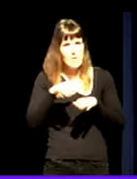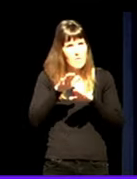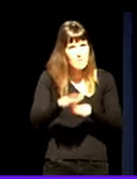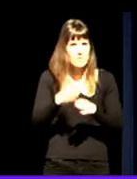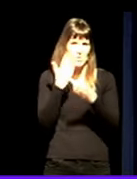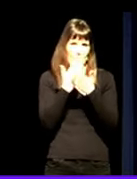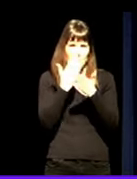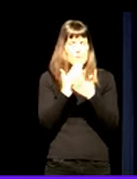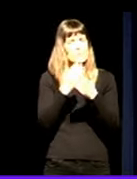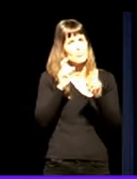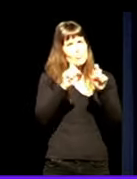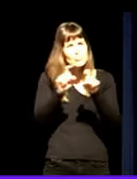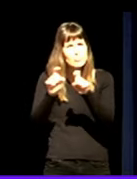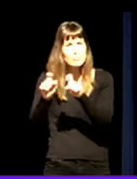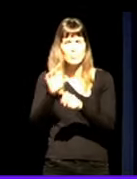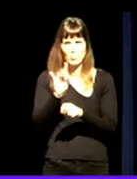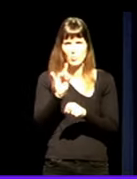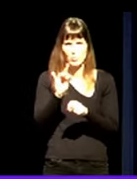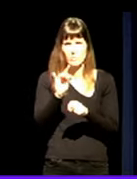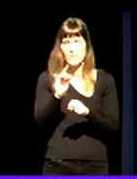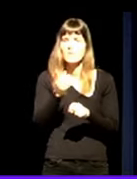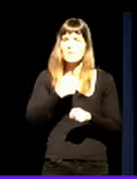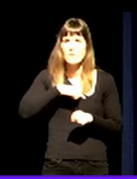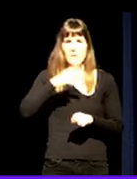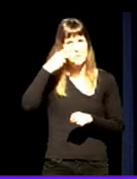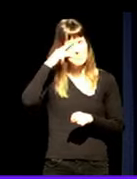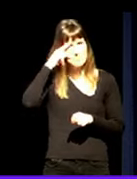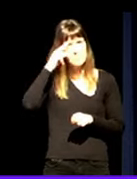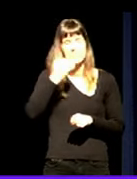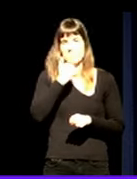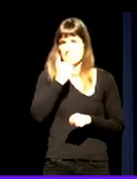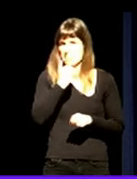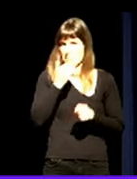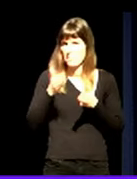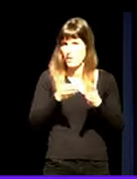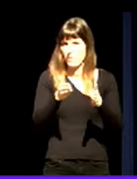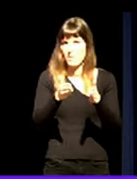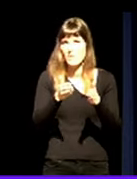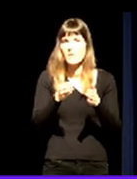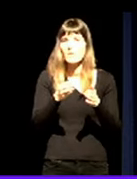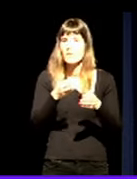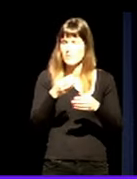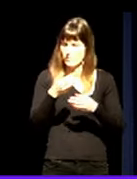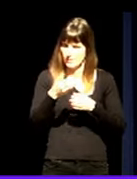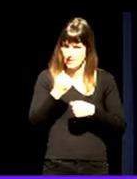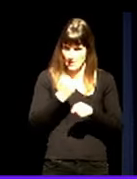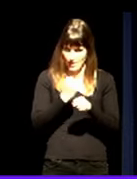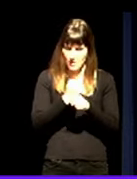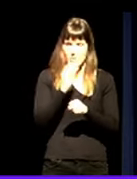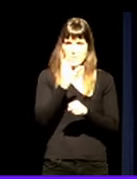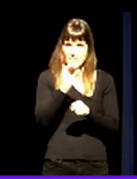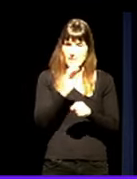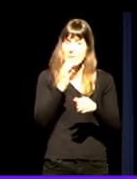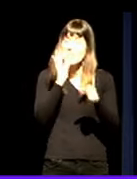ezte txetara ikartzen. Badal kahu bidea eginean. Da egiten adik gara, bai